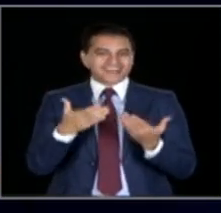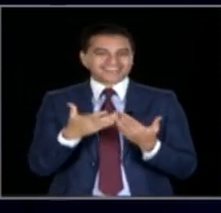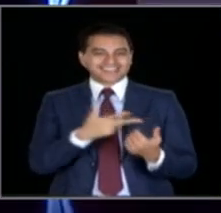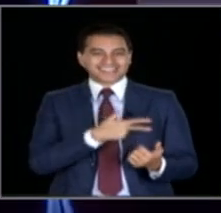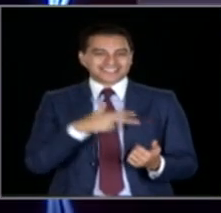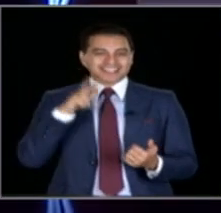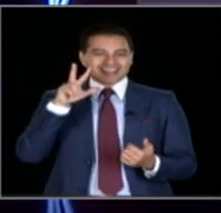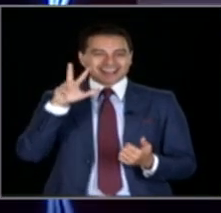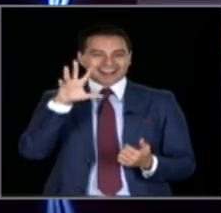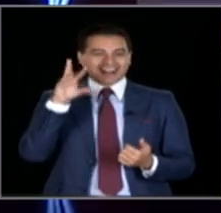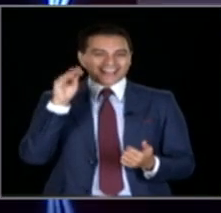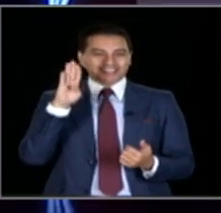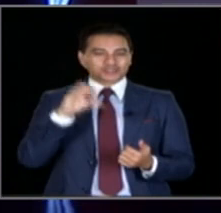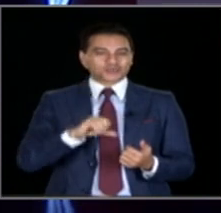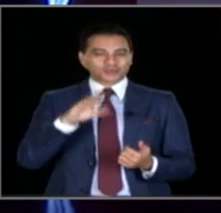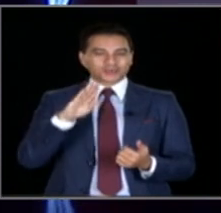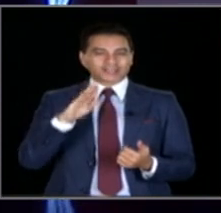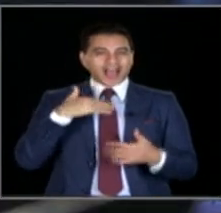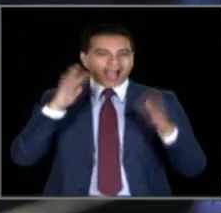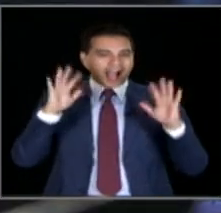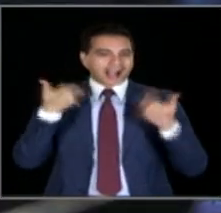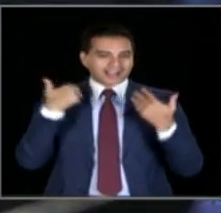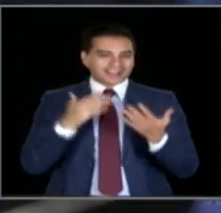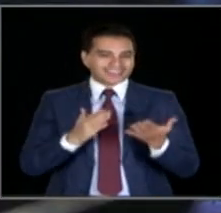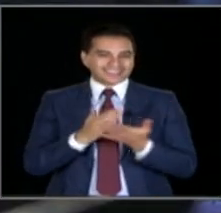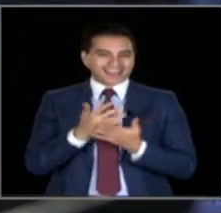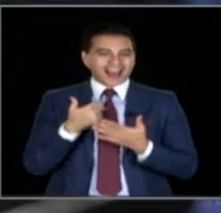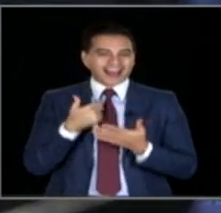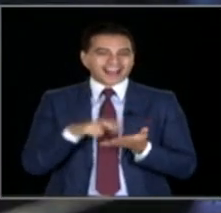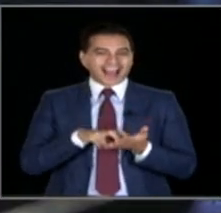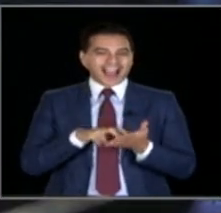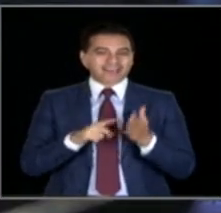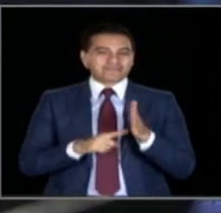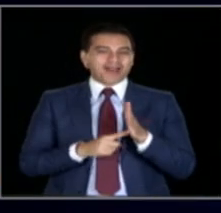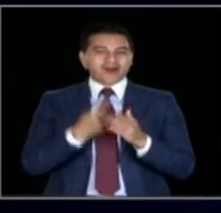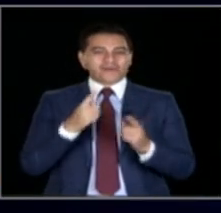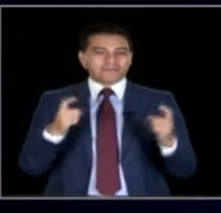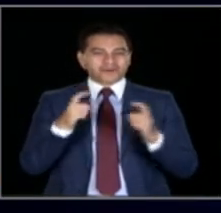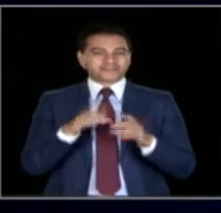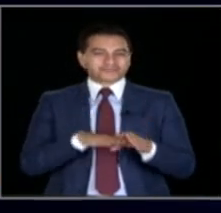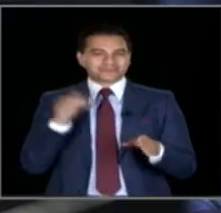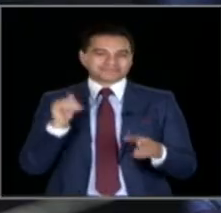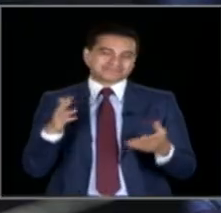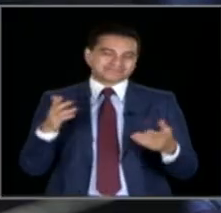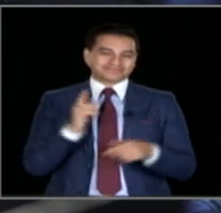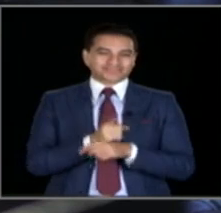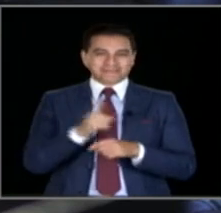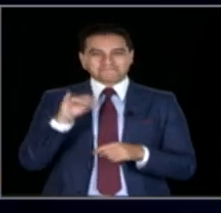بصراحه. خايف يبقى قدامي احمص نطلع من البطوله من اول ماتش. محمد جمال اخبارك ايه؟